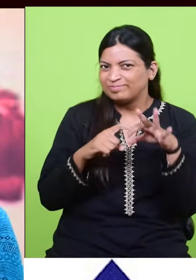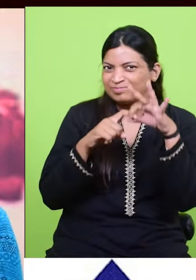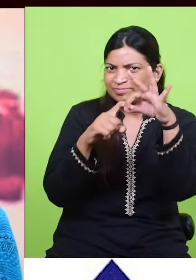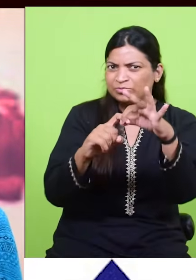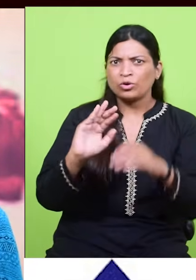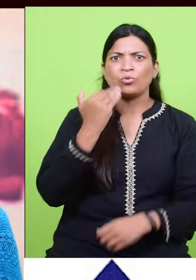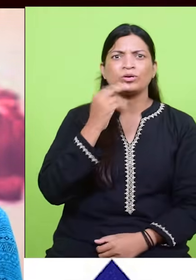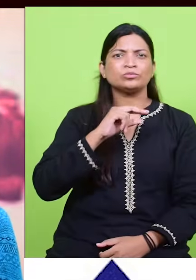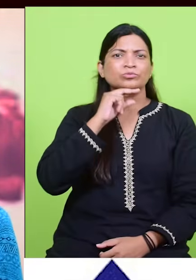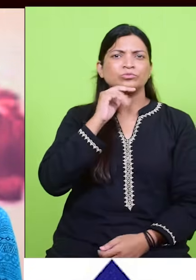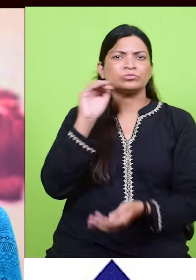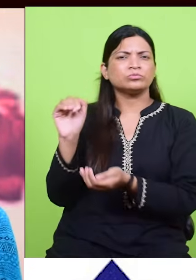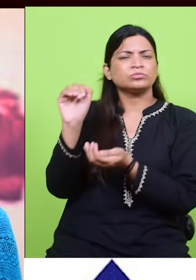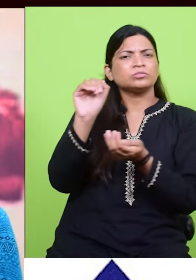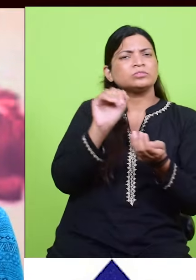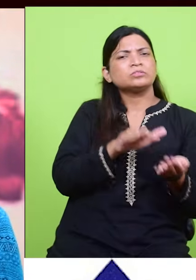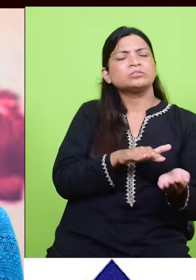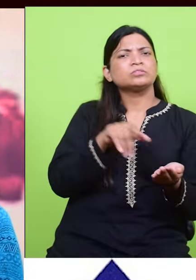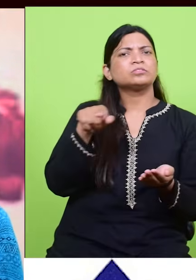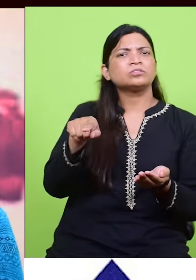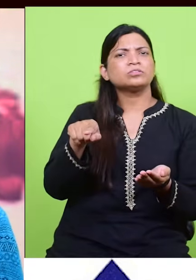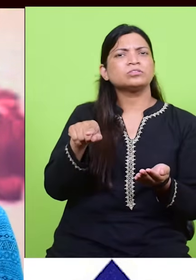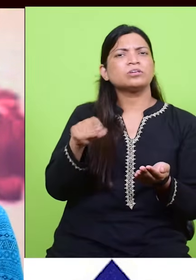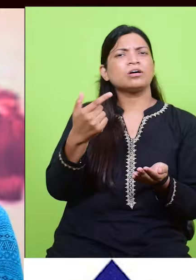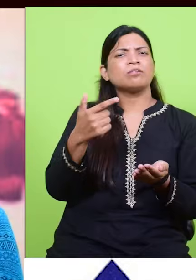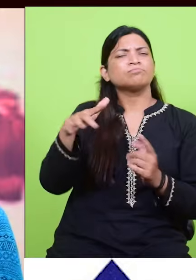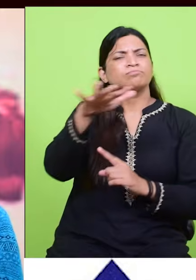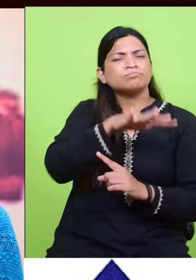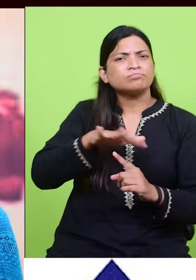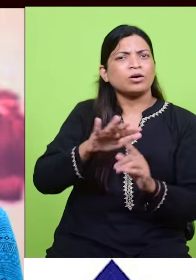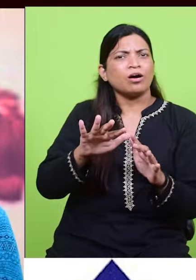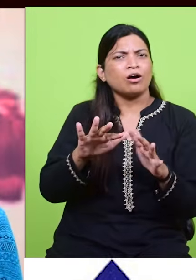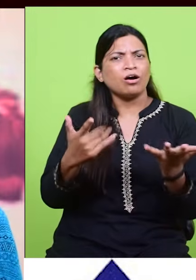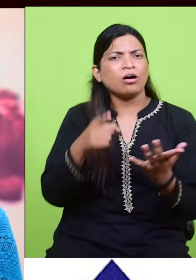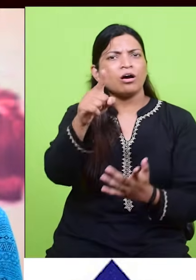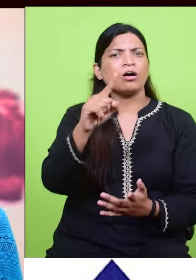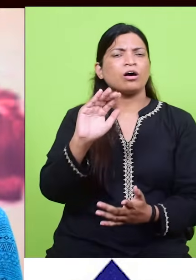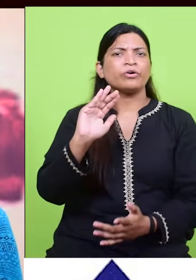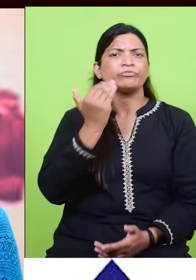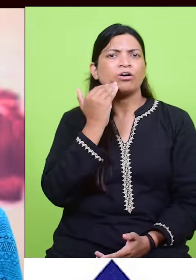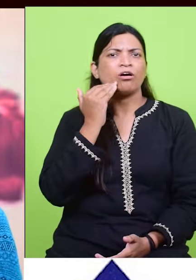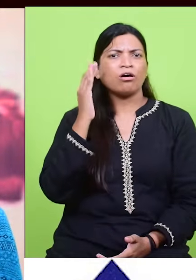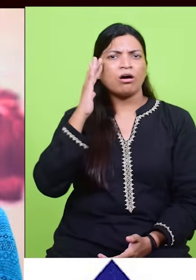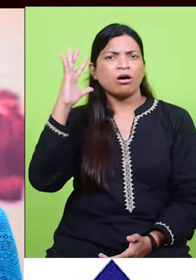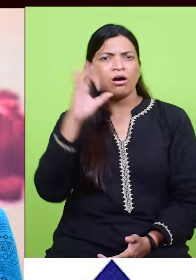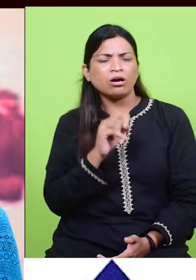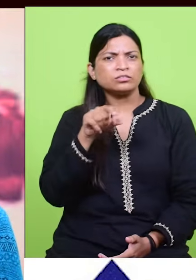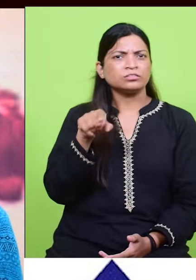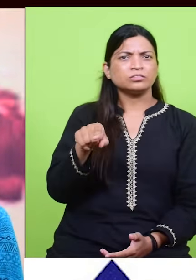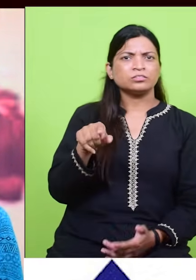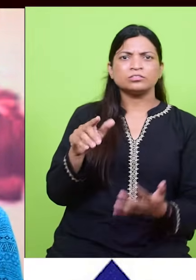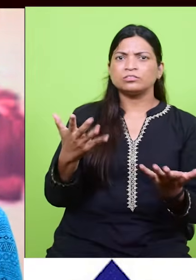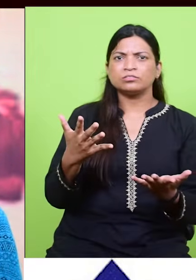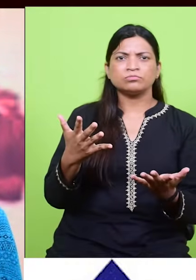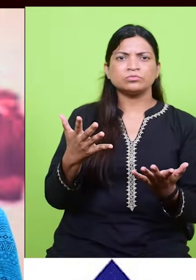जानना चाहती हूँ कि गुरदीप का जब जन्म हुआ तब कैसी परिस्थितियाँ थी, और जब उसका जन्म हुआ तब आपको